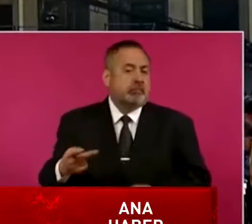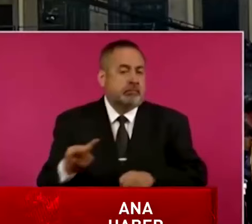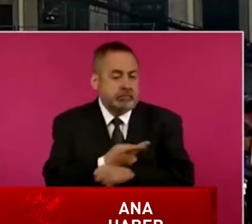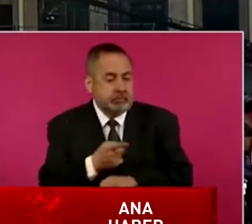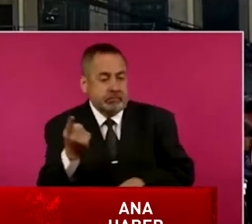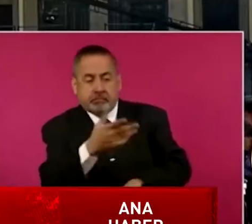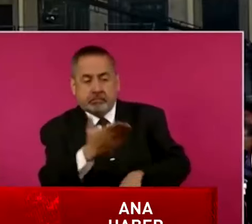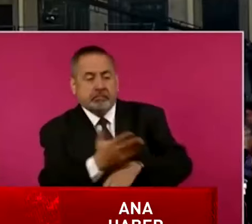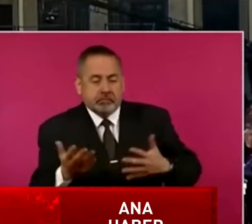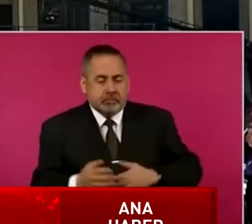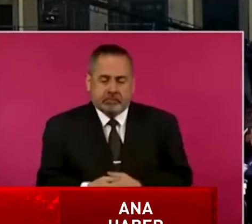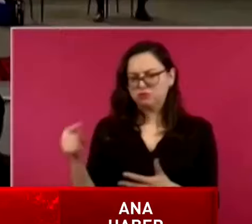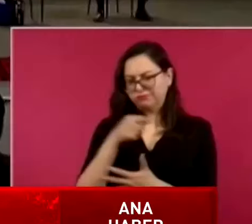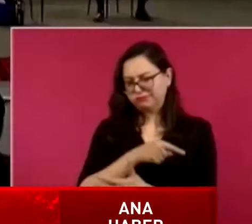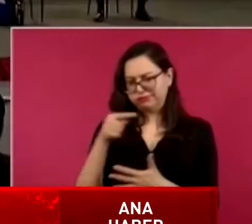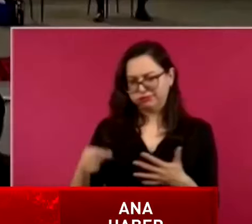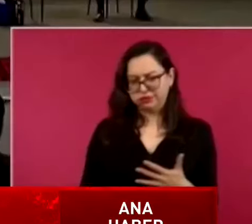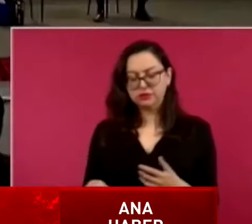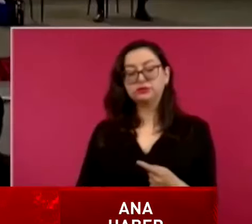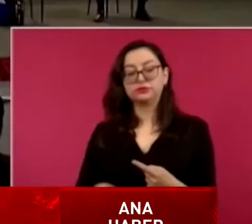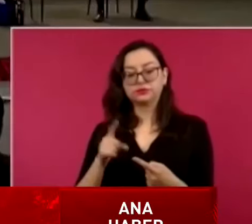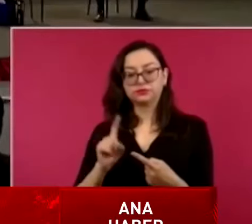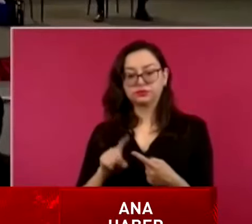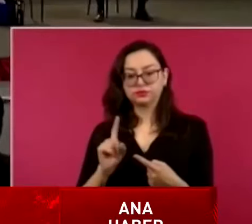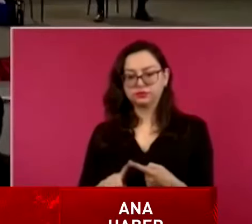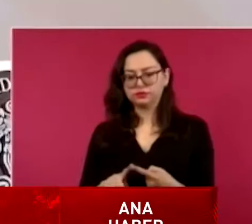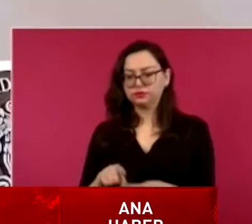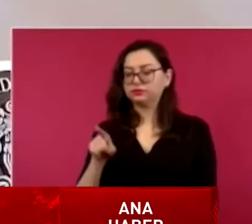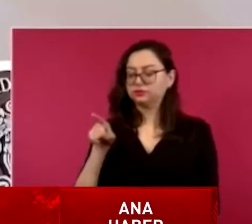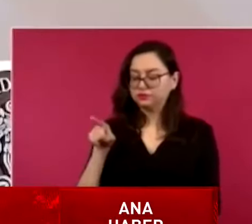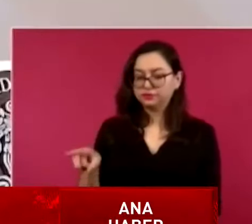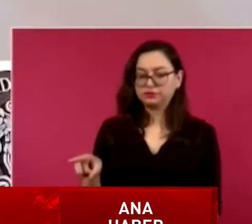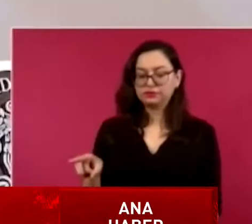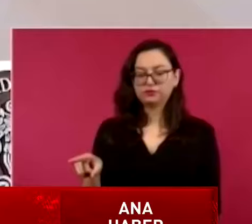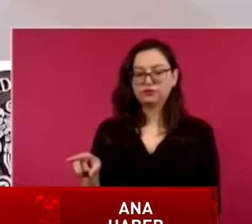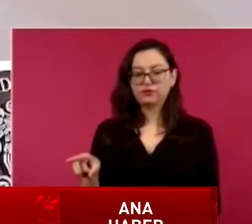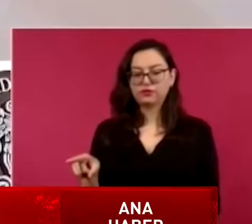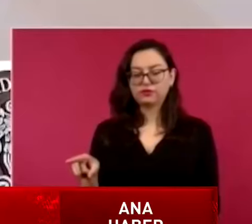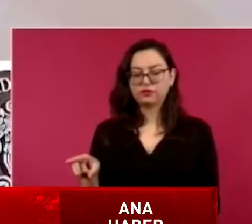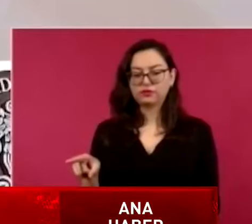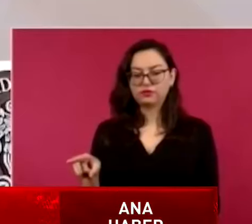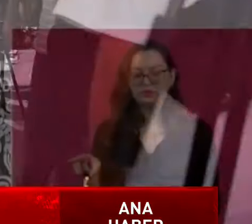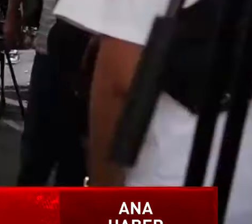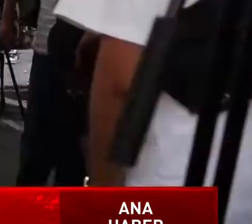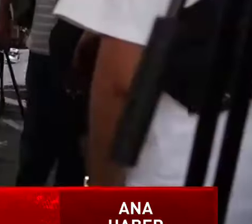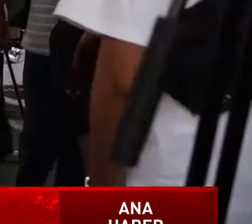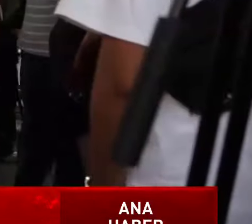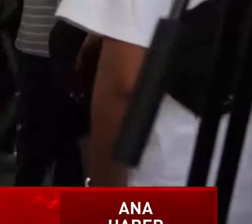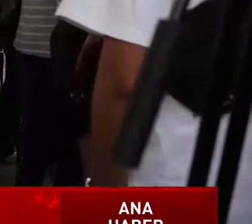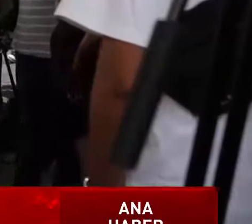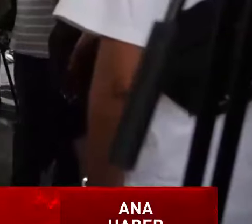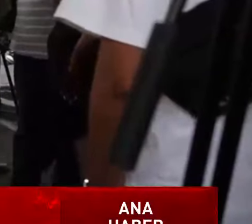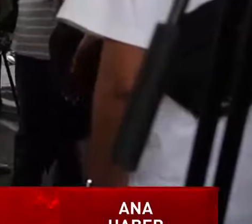ettiğini söyledi. Ekvador'u Uluslararası Adalet Divanı'na şikayet ettiklerini, bu ülkenin Birleşmiş Milletler faaliyetlerinin